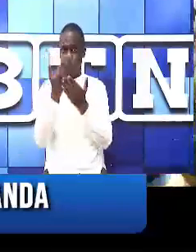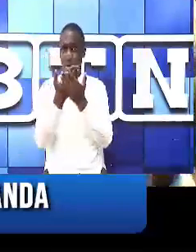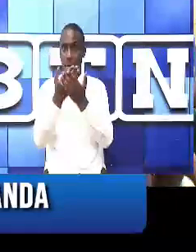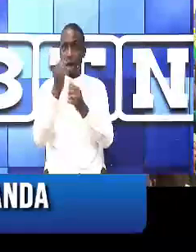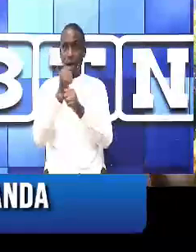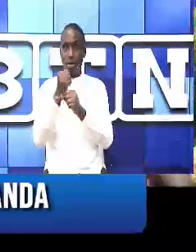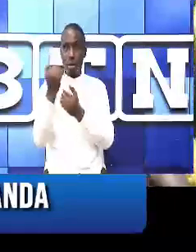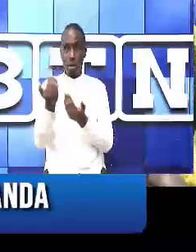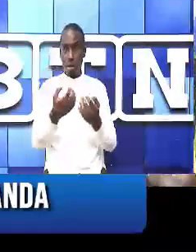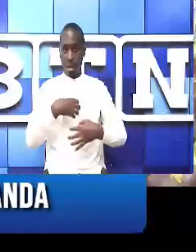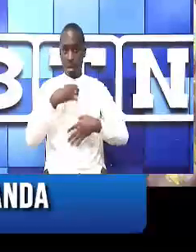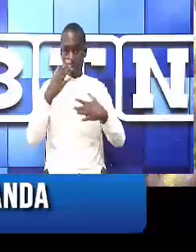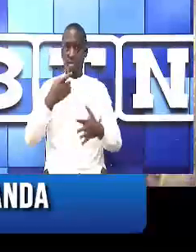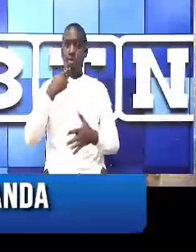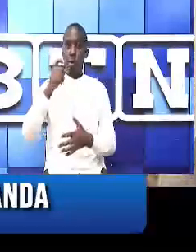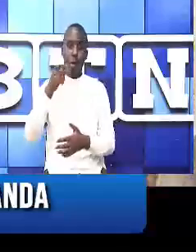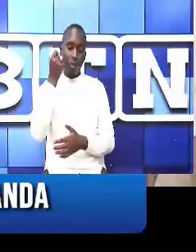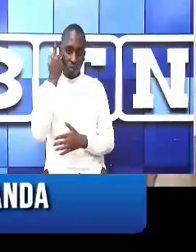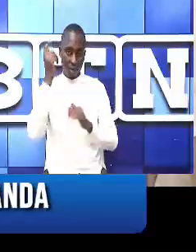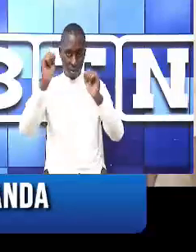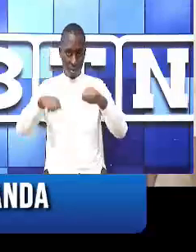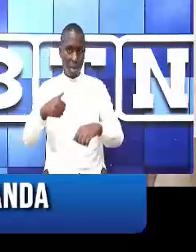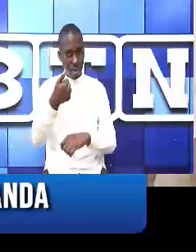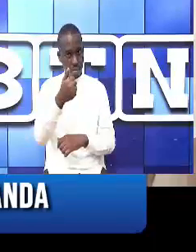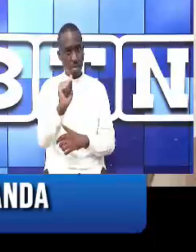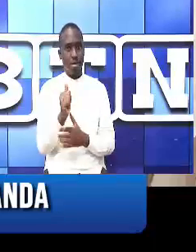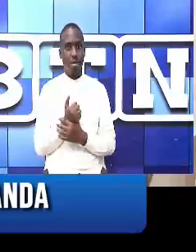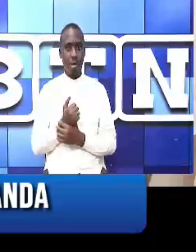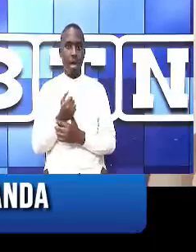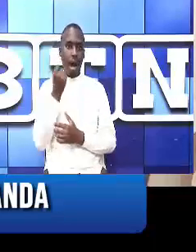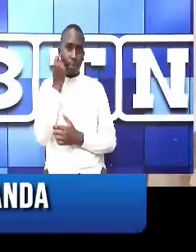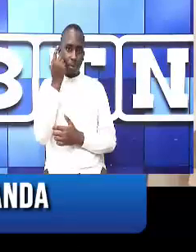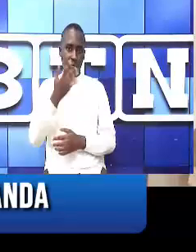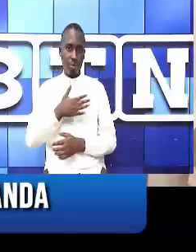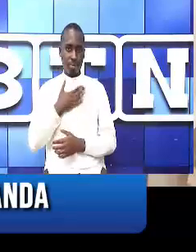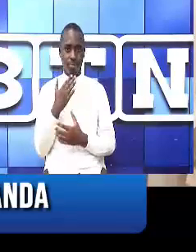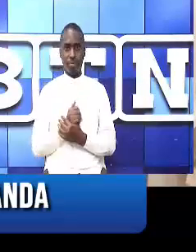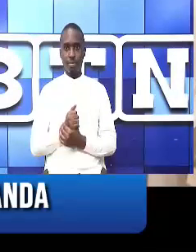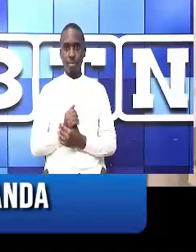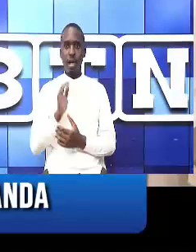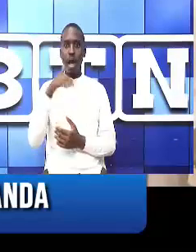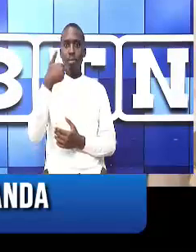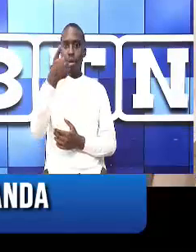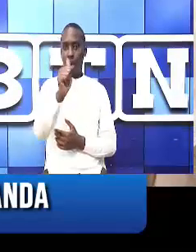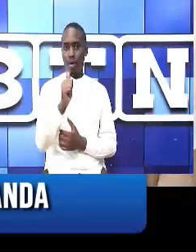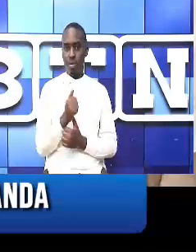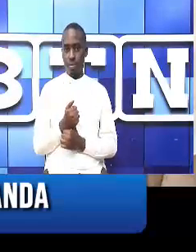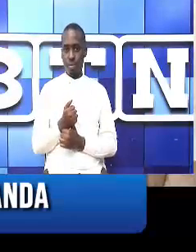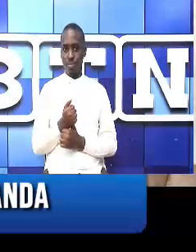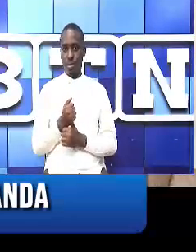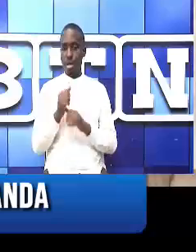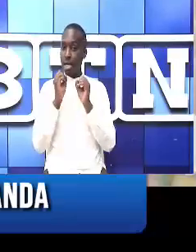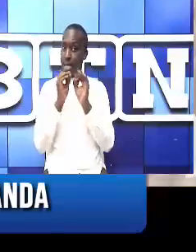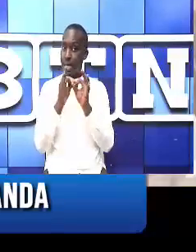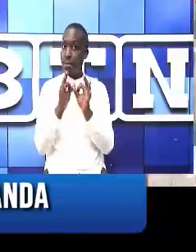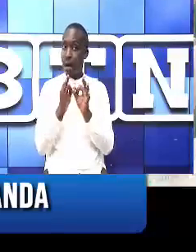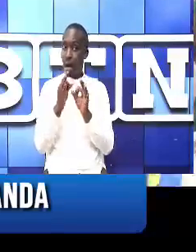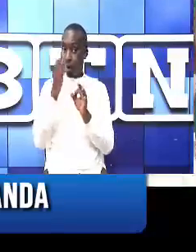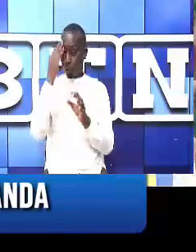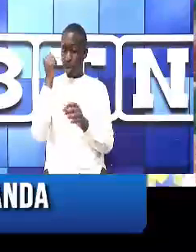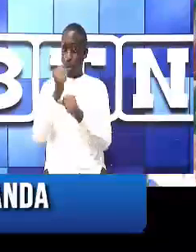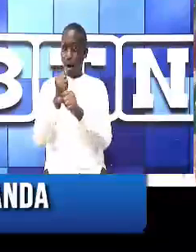abashyitsi ni uko yiyumvamo ubushobozi we bwite abwiyumvamo noneho nawe niba kugira ngo umuhe